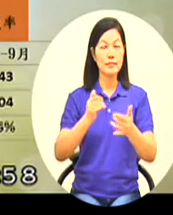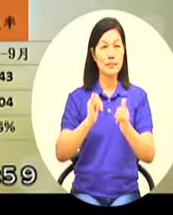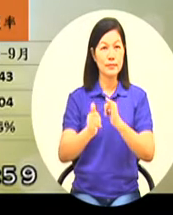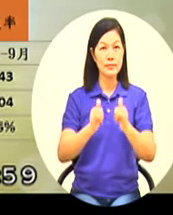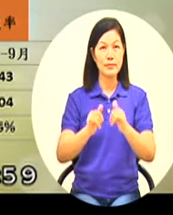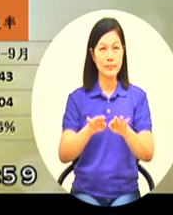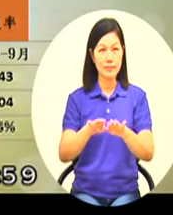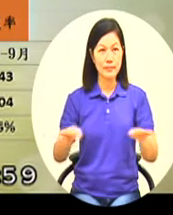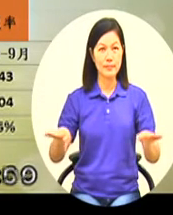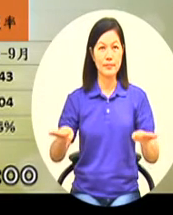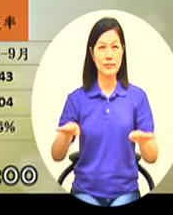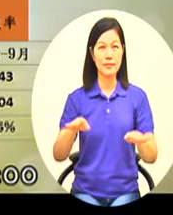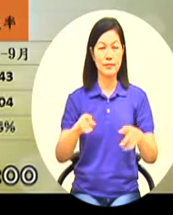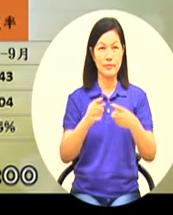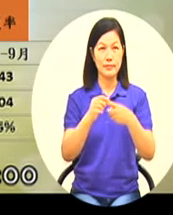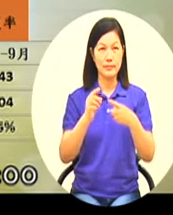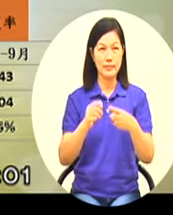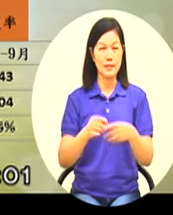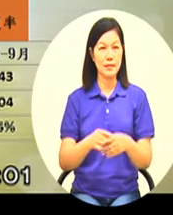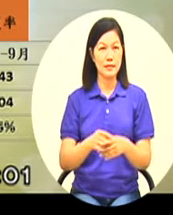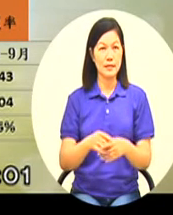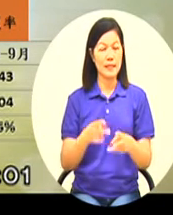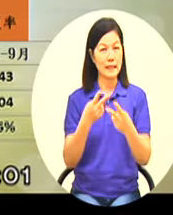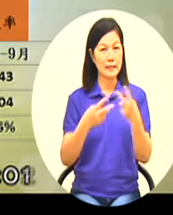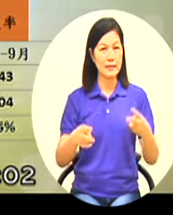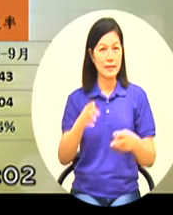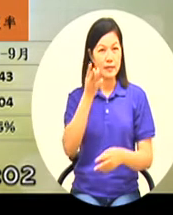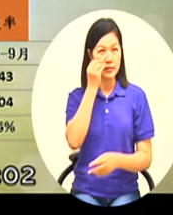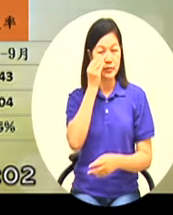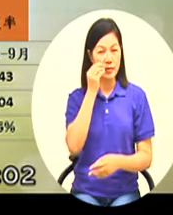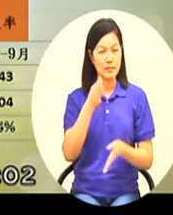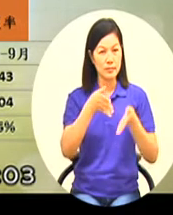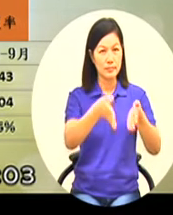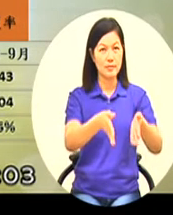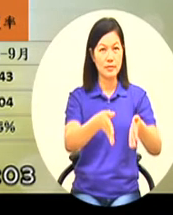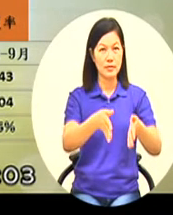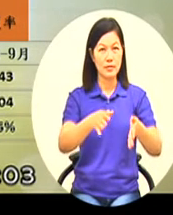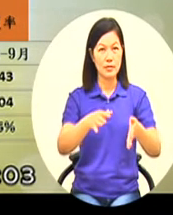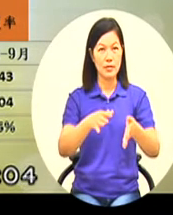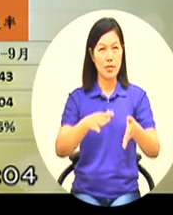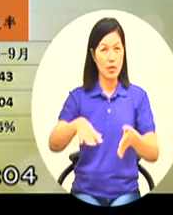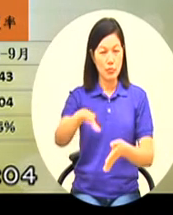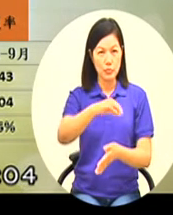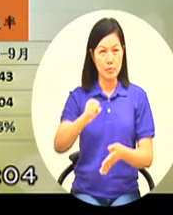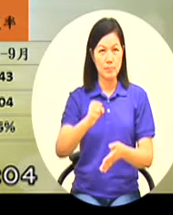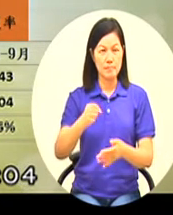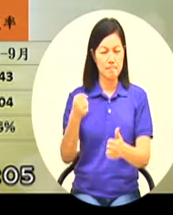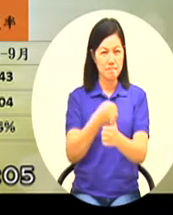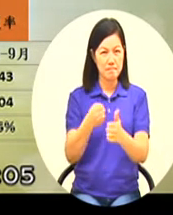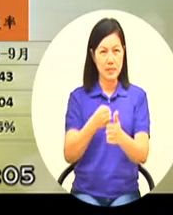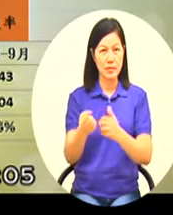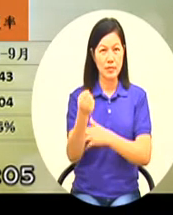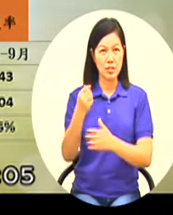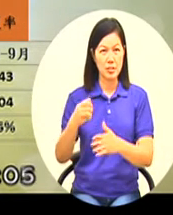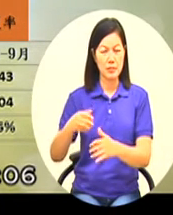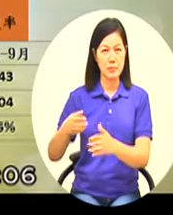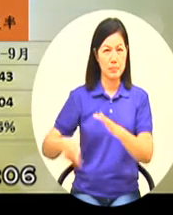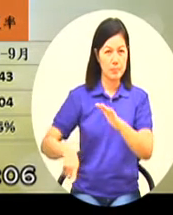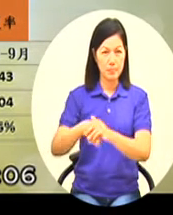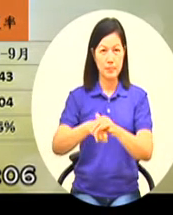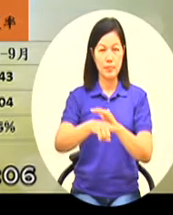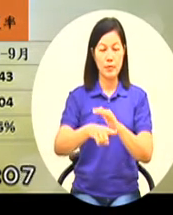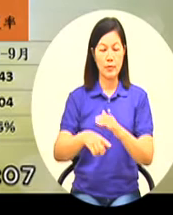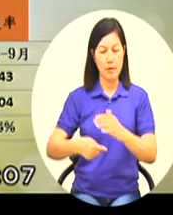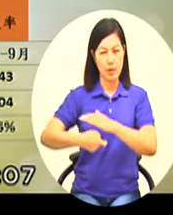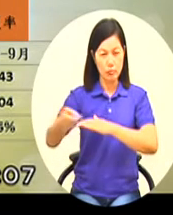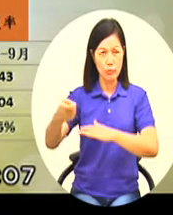是三项治安客观的指标，就是所谓的全班刑案、暴力犯罪还有窃盗犯罪。我们